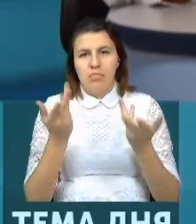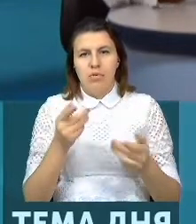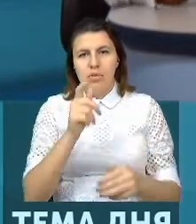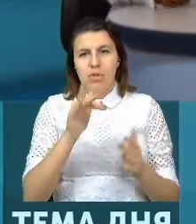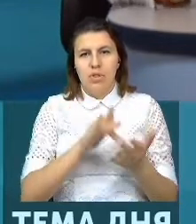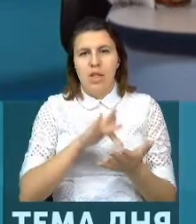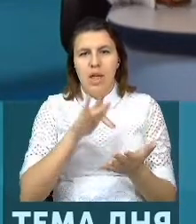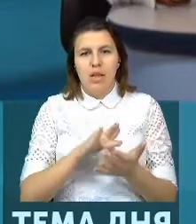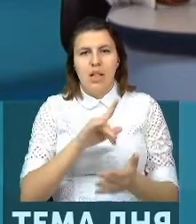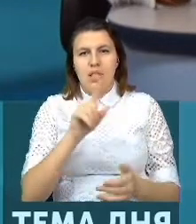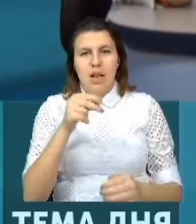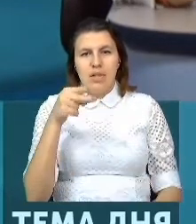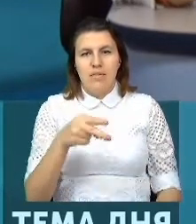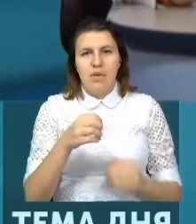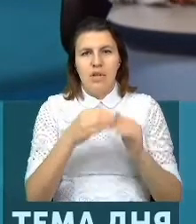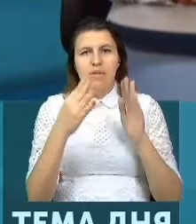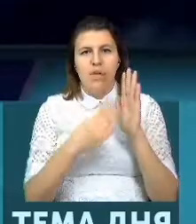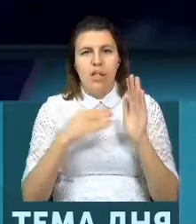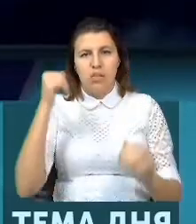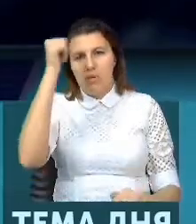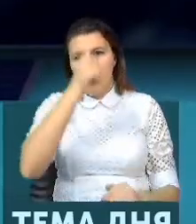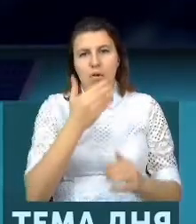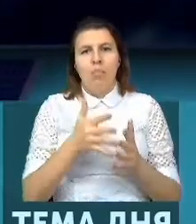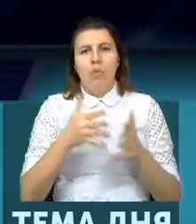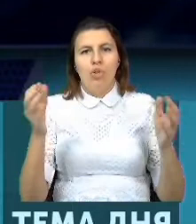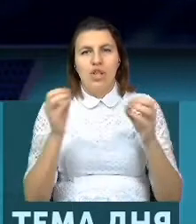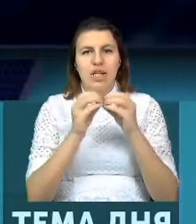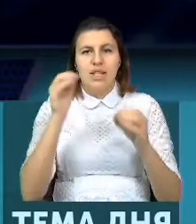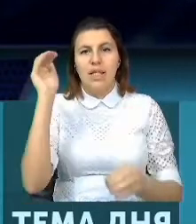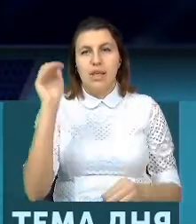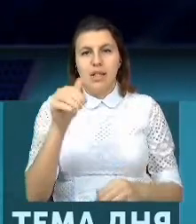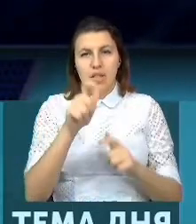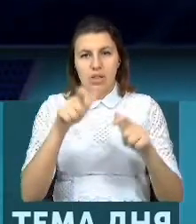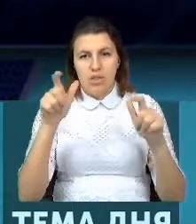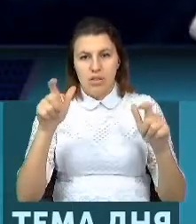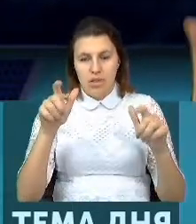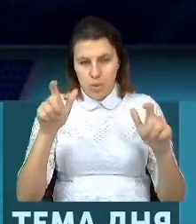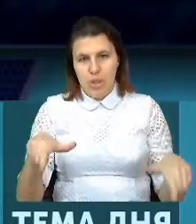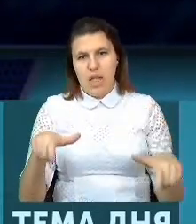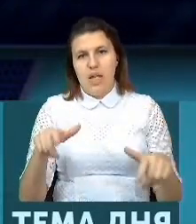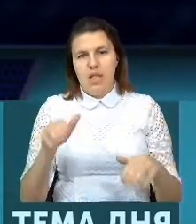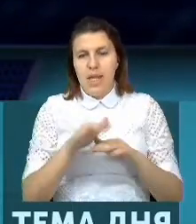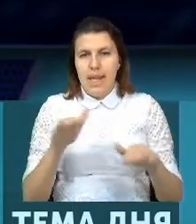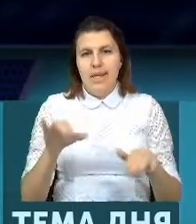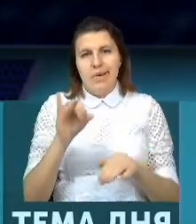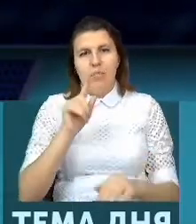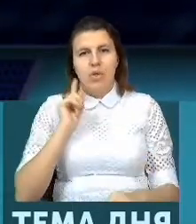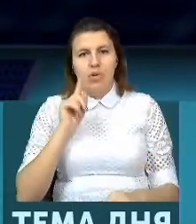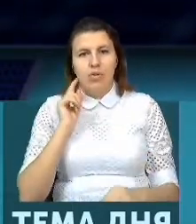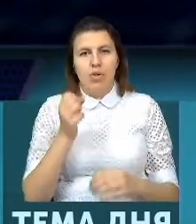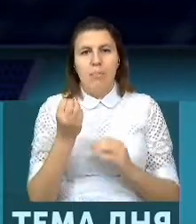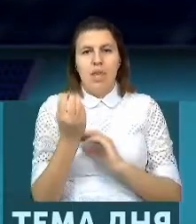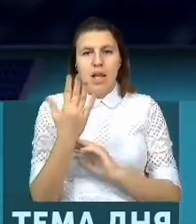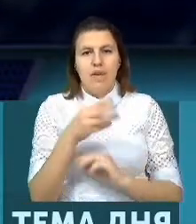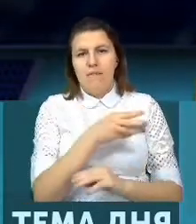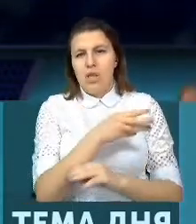за 2019 год больше 10 тысяч детей и молодежи. Снято 15 видеосюжетов полноценных.